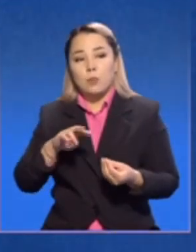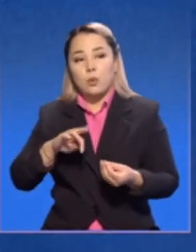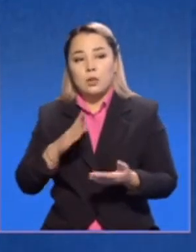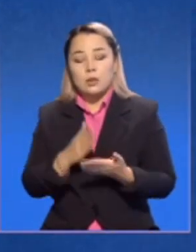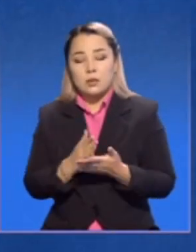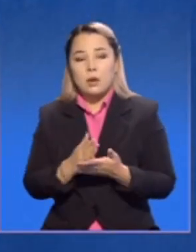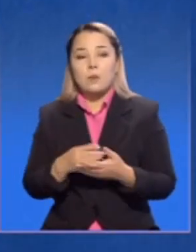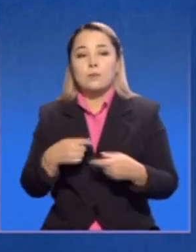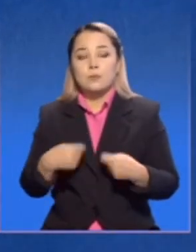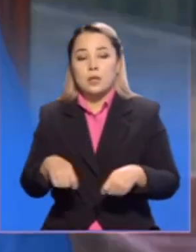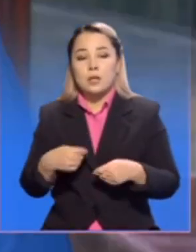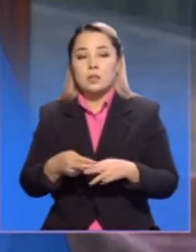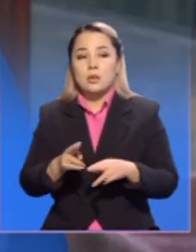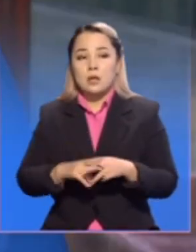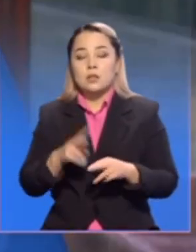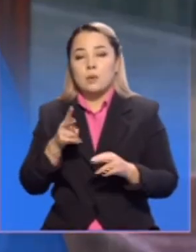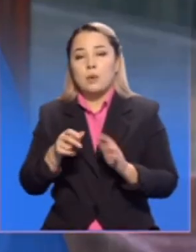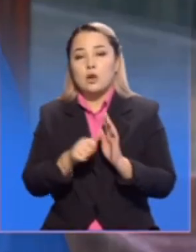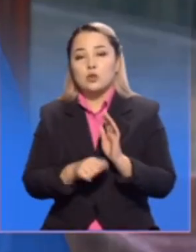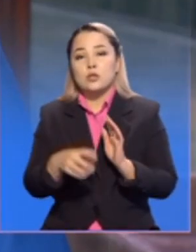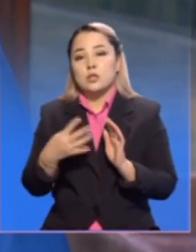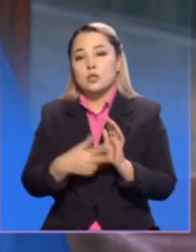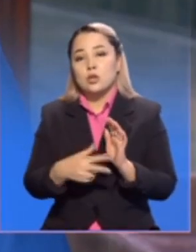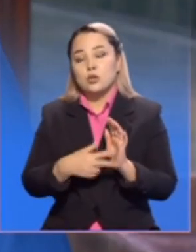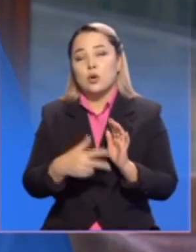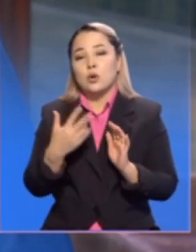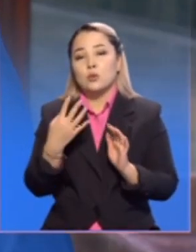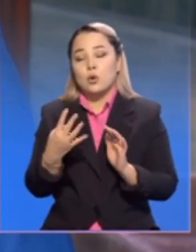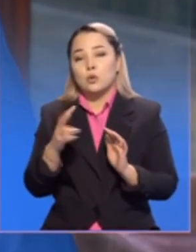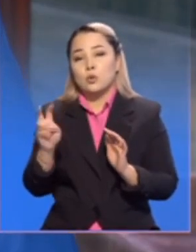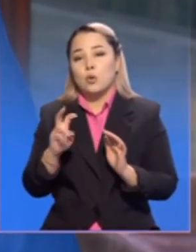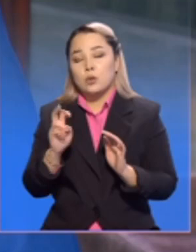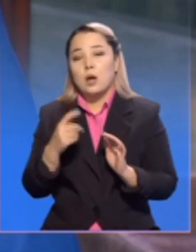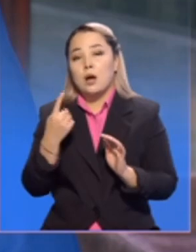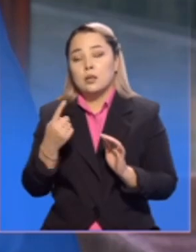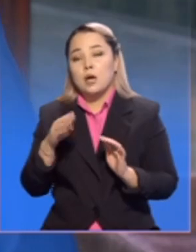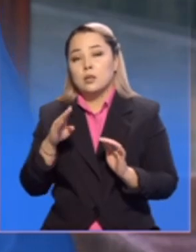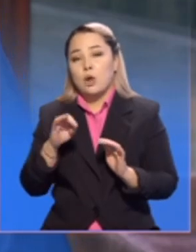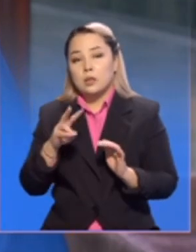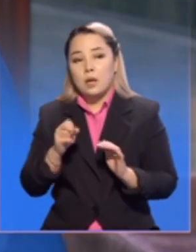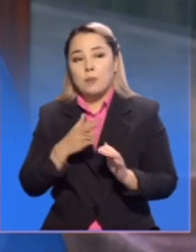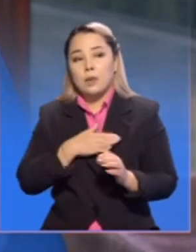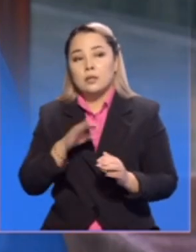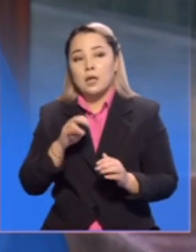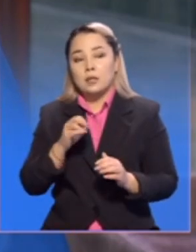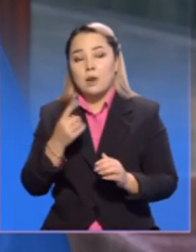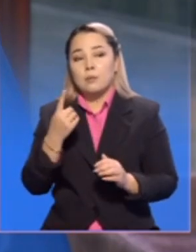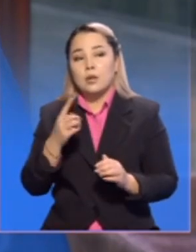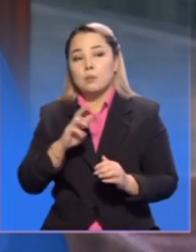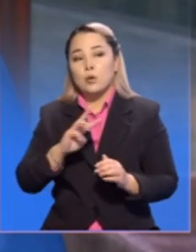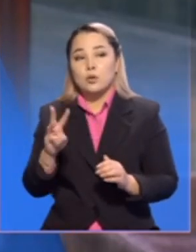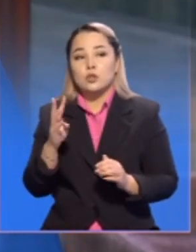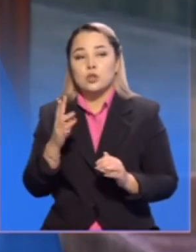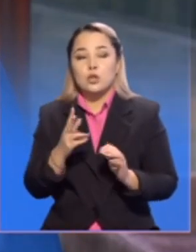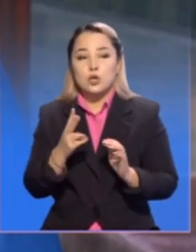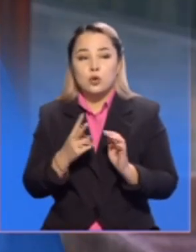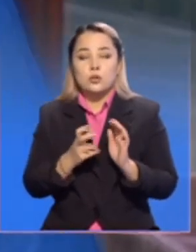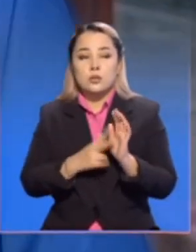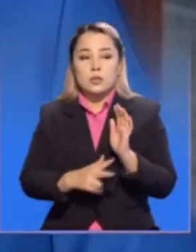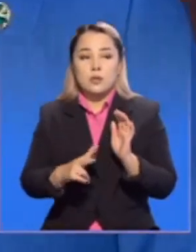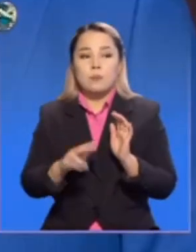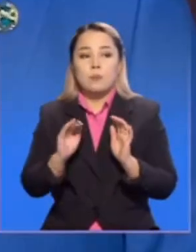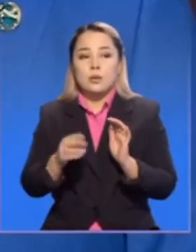биржасында 2684 доллар әр тоннасы. Біздің теңгеге шаққанда бүгінгі күні 1 миллион 280 мың теңге